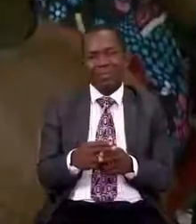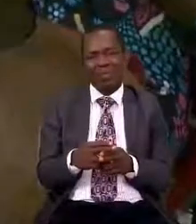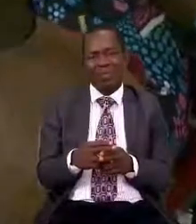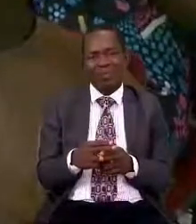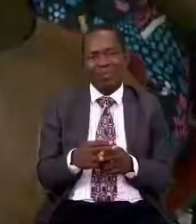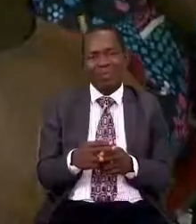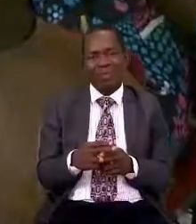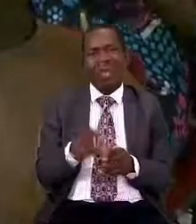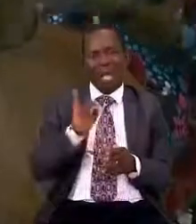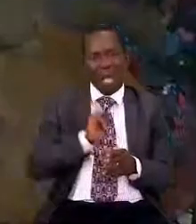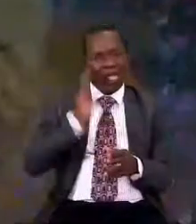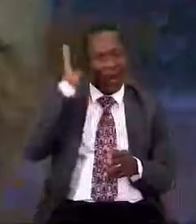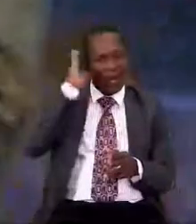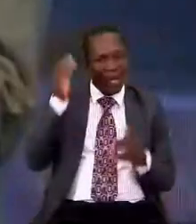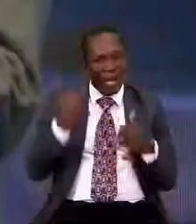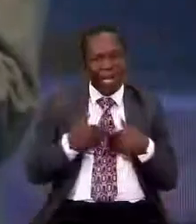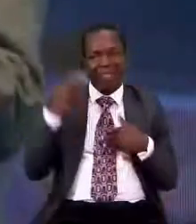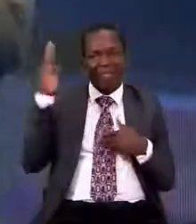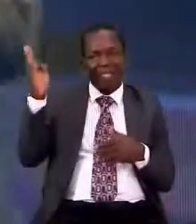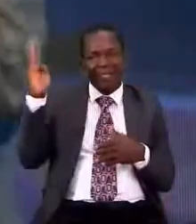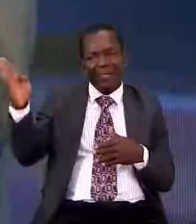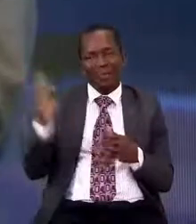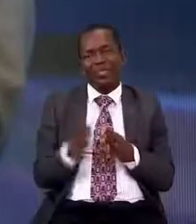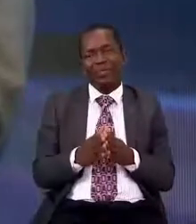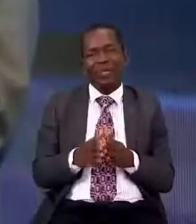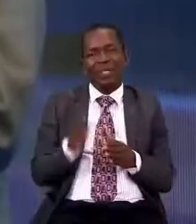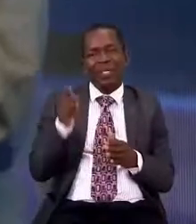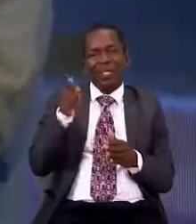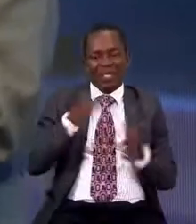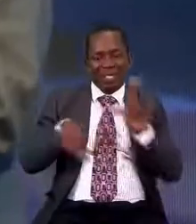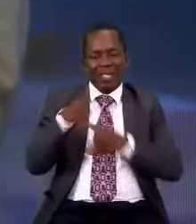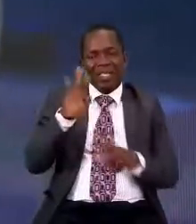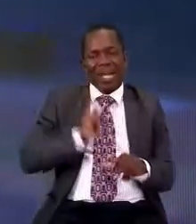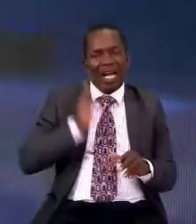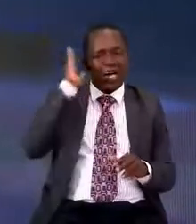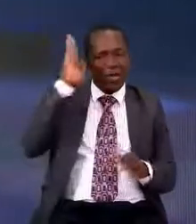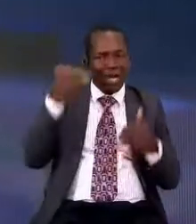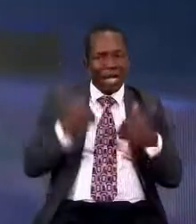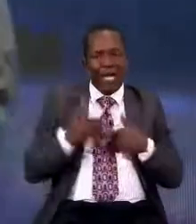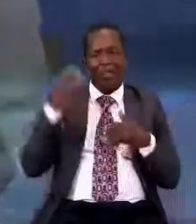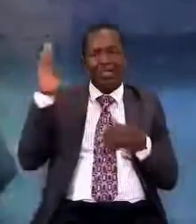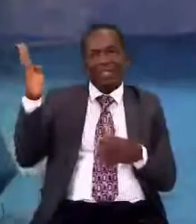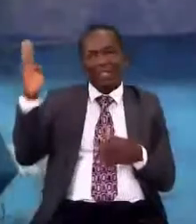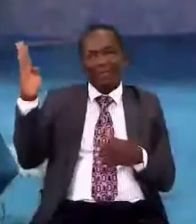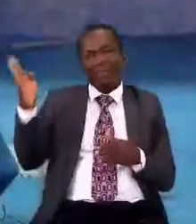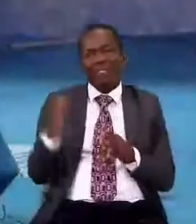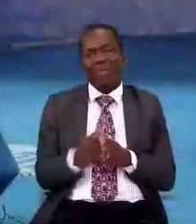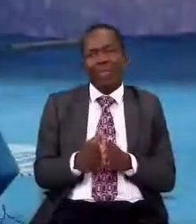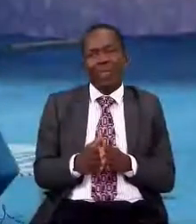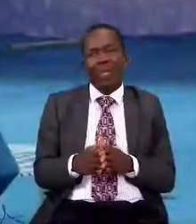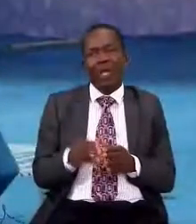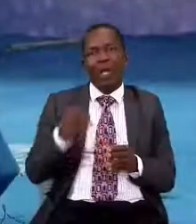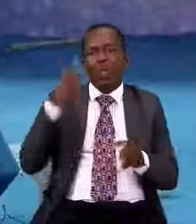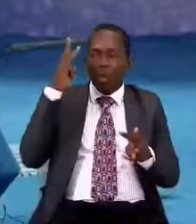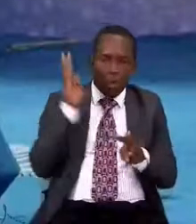J'aurai mon témoignage. La pire des maladies guérie. Voilà le verset 16.